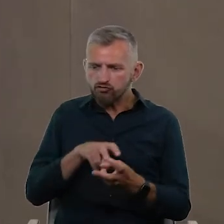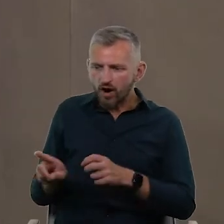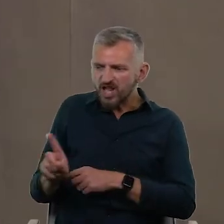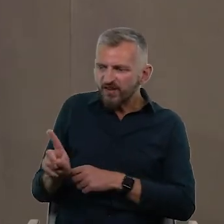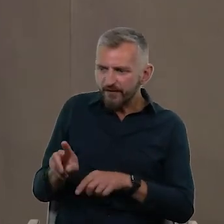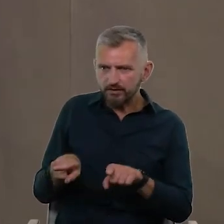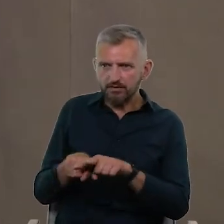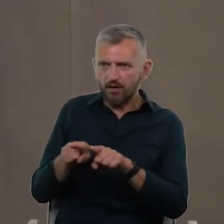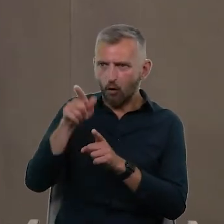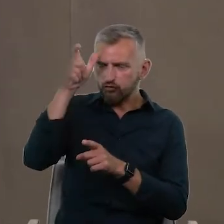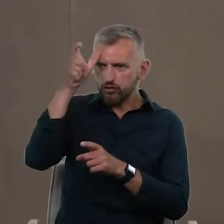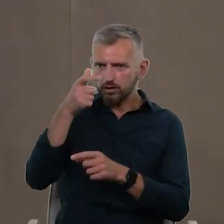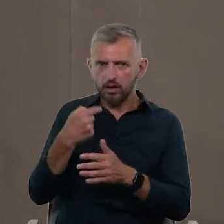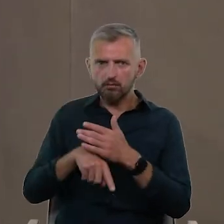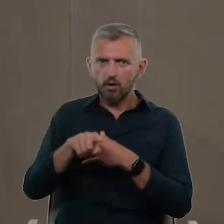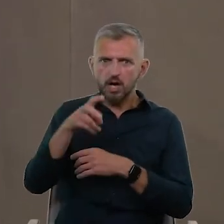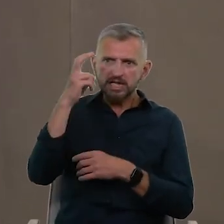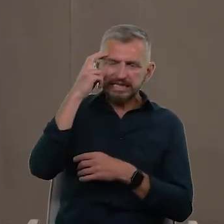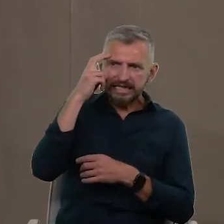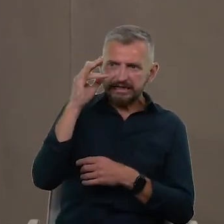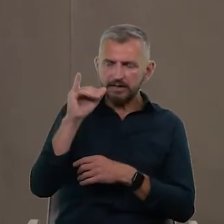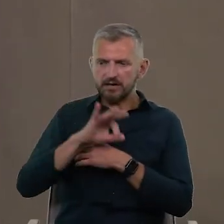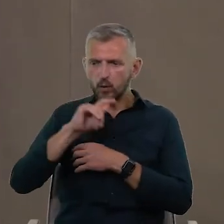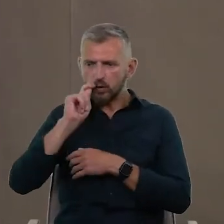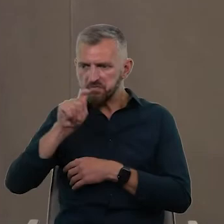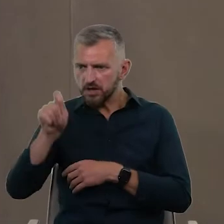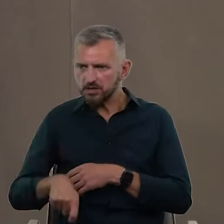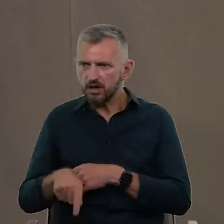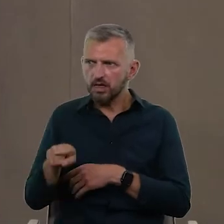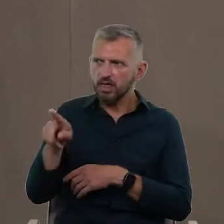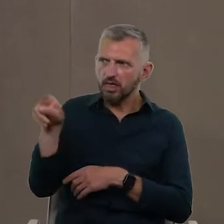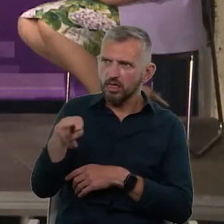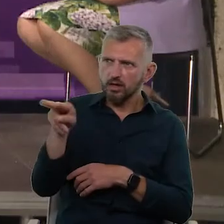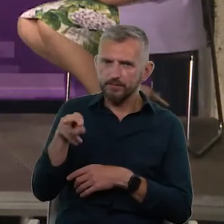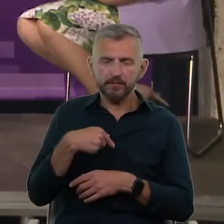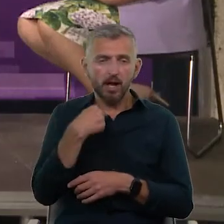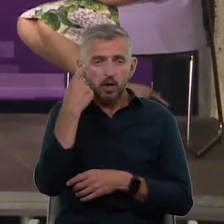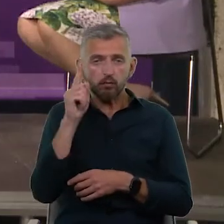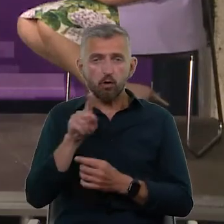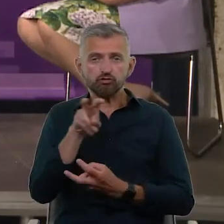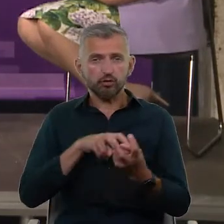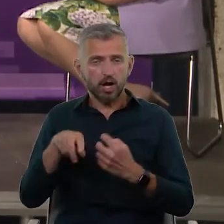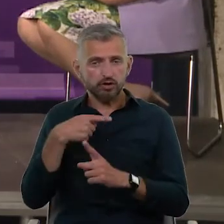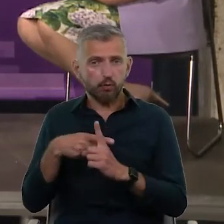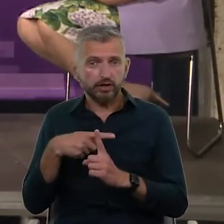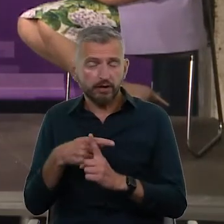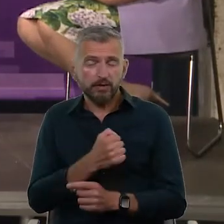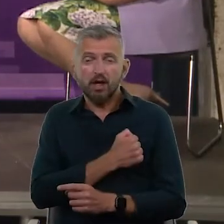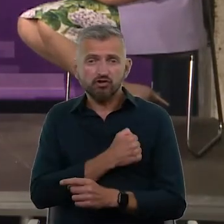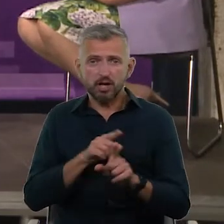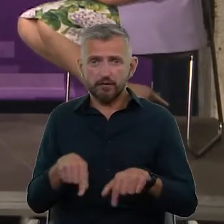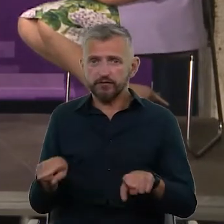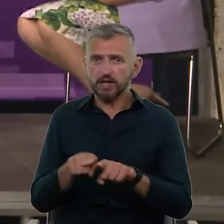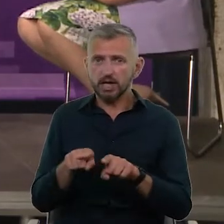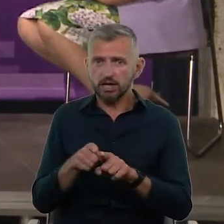всі з Києва або Західної приїжджають. Тому я думаю, що от, шукаючи позитив, на жаль, навіть в